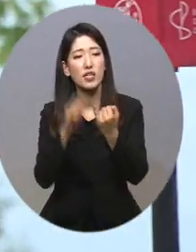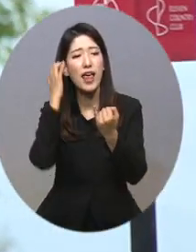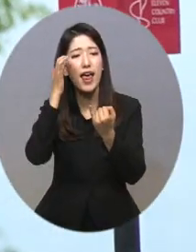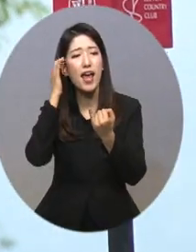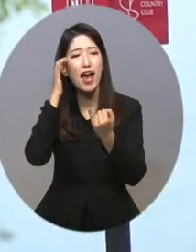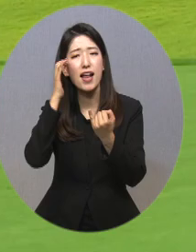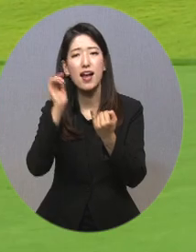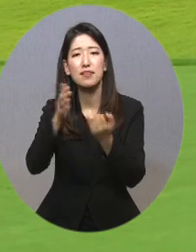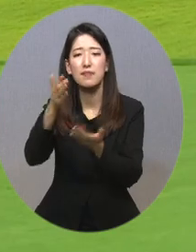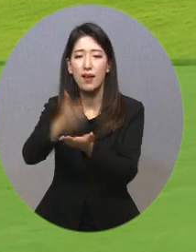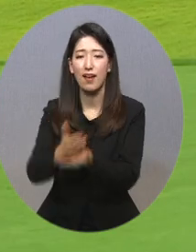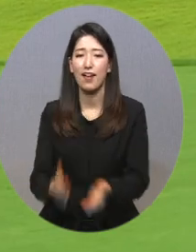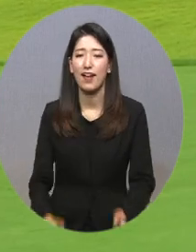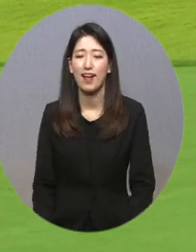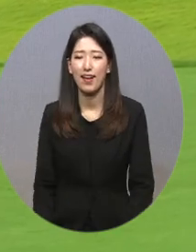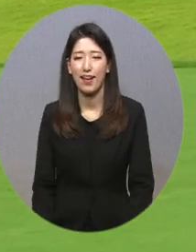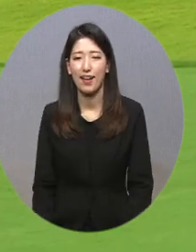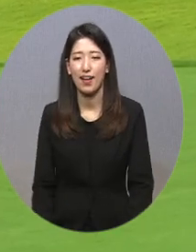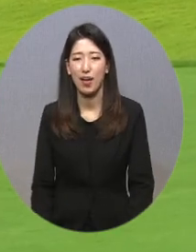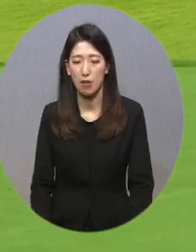했어? 미안합니다.